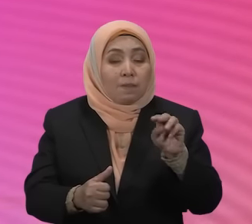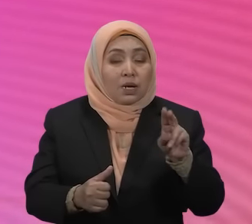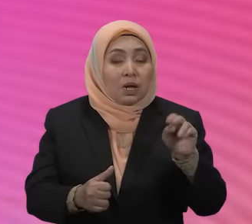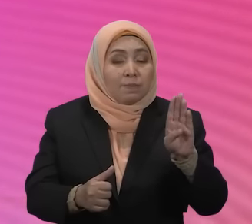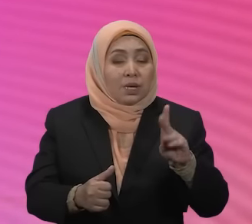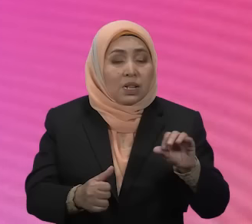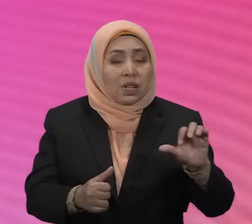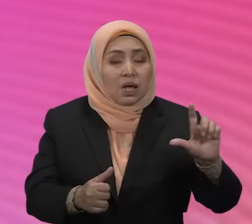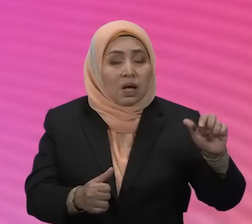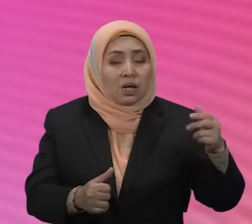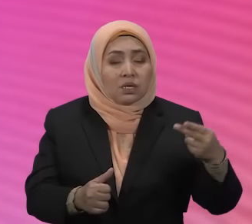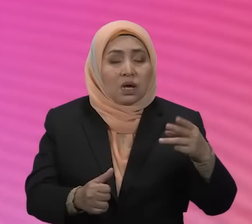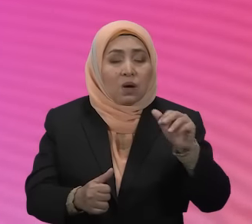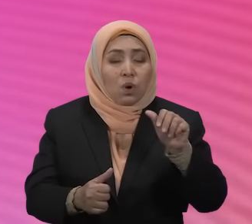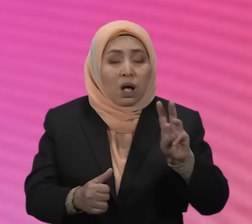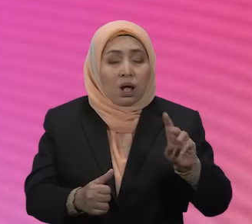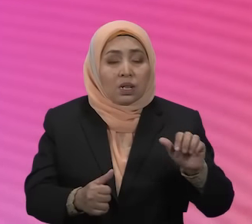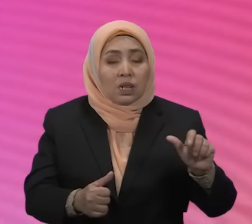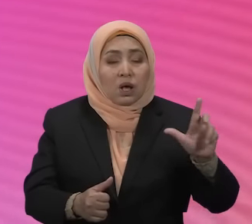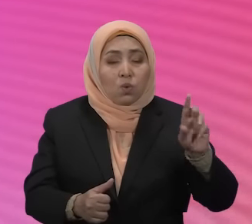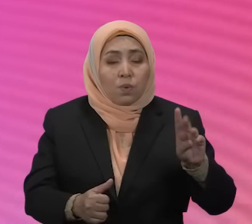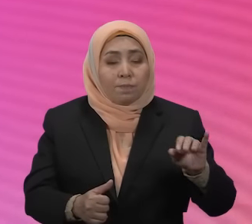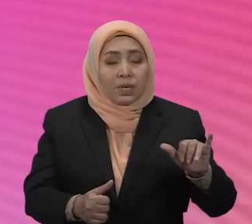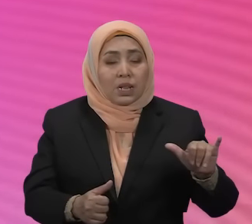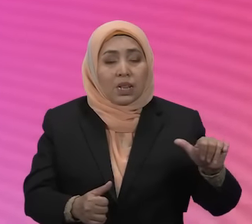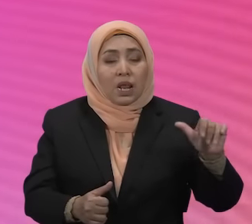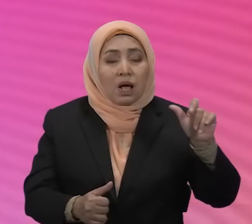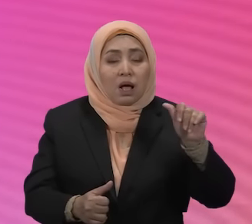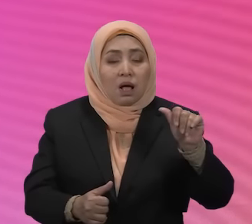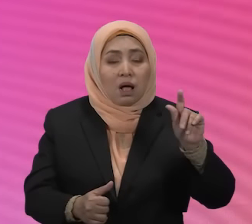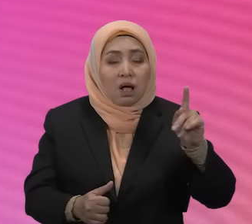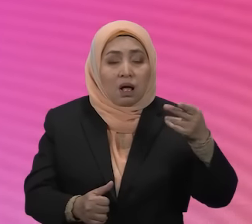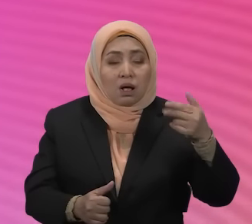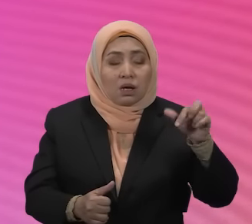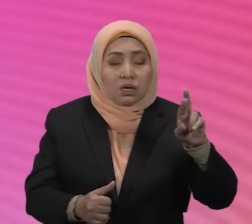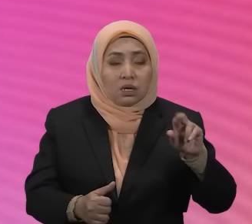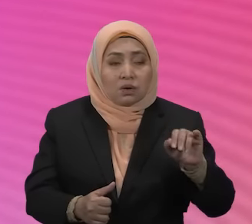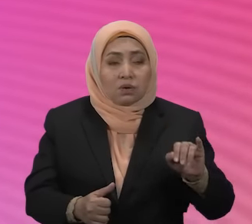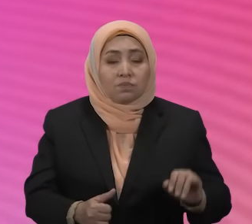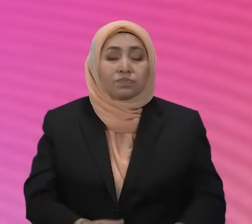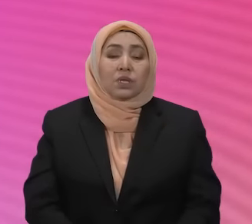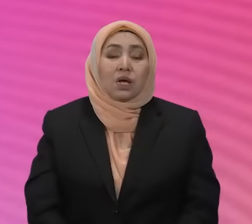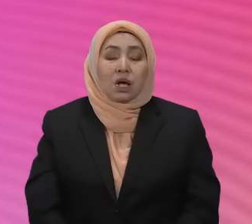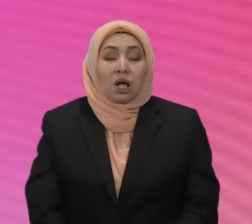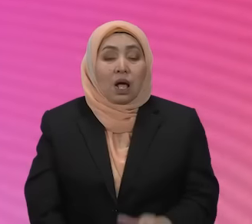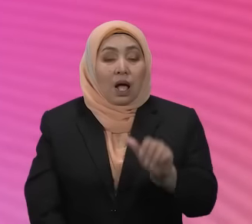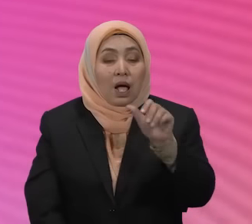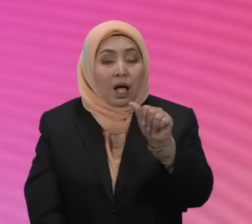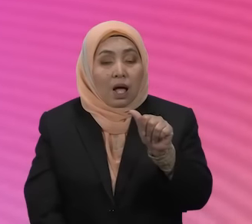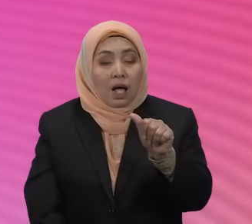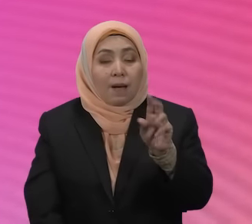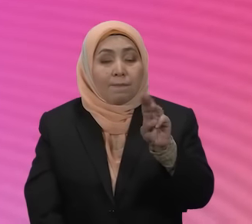Amana billahi wal yawmil akhir. Silakan.